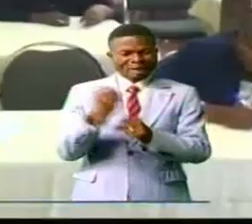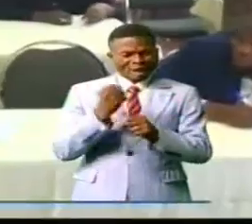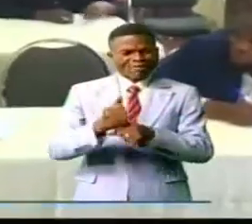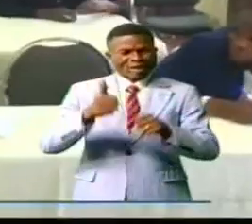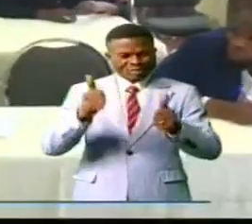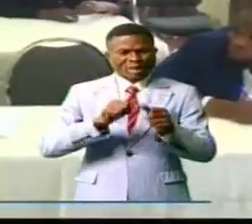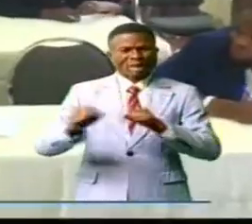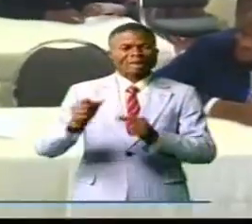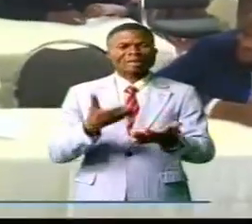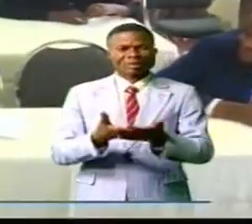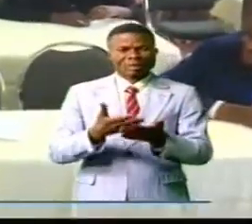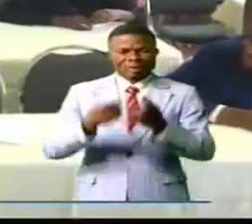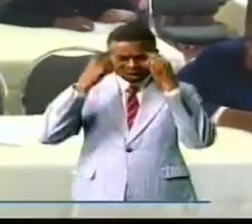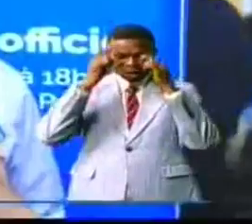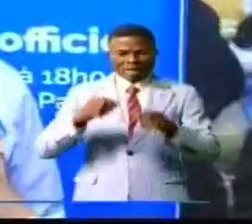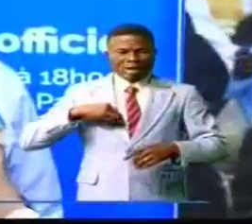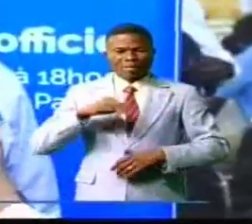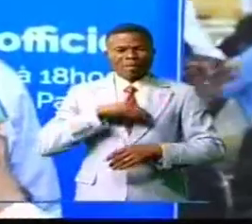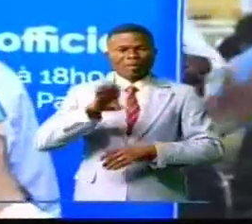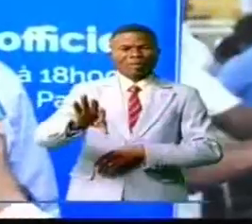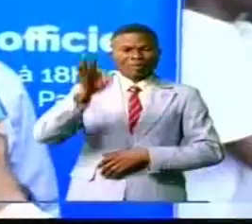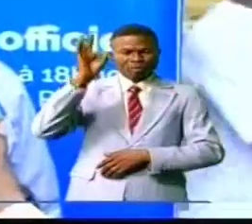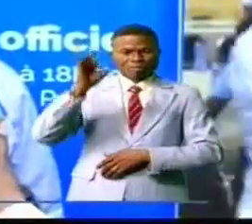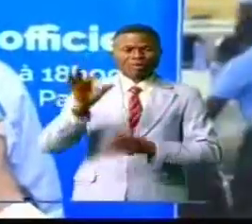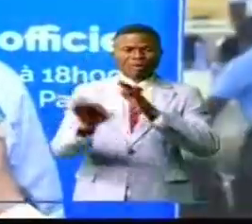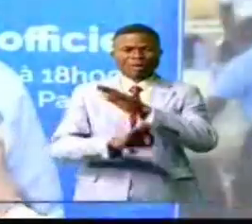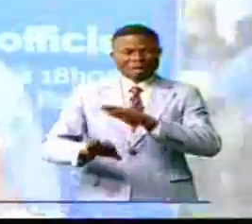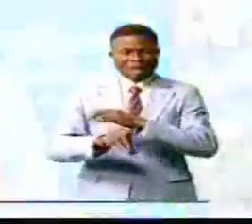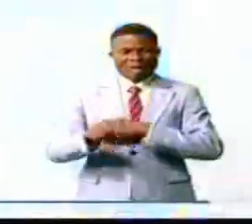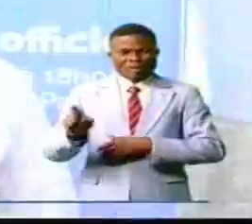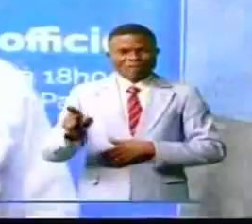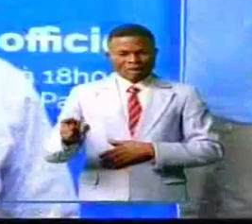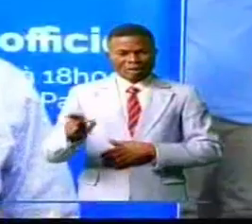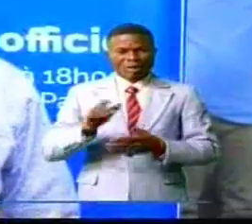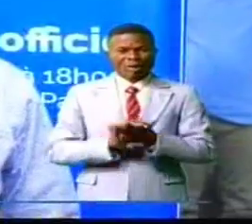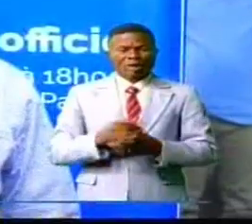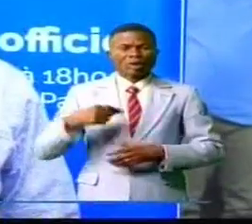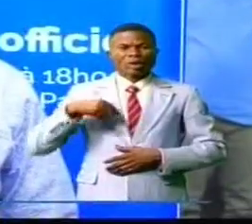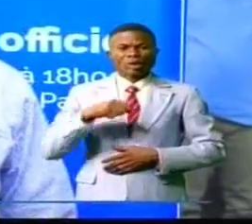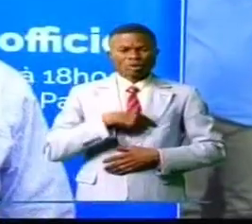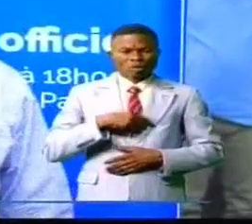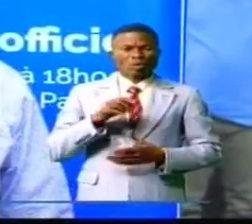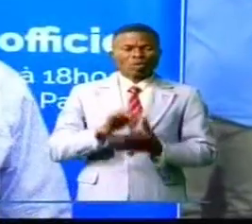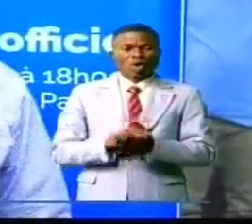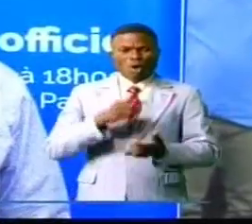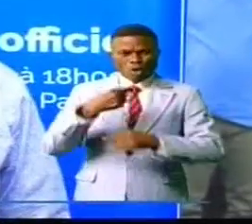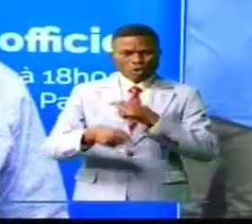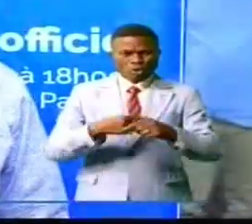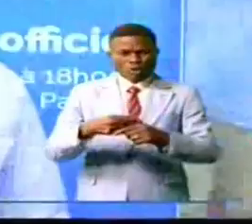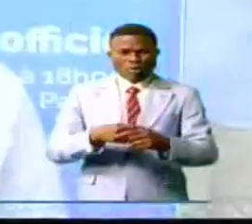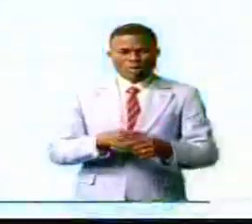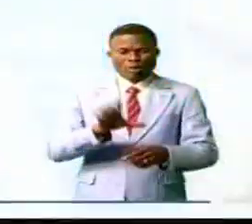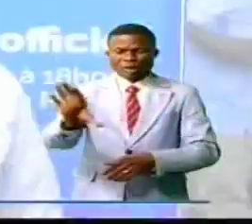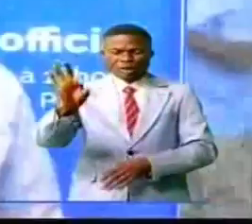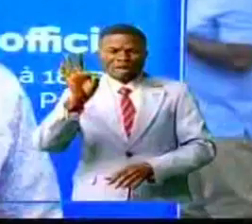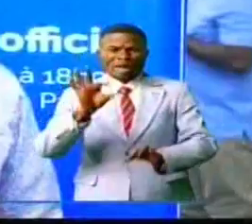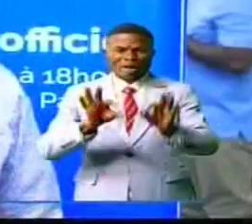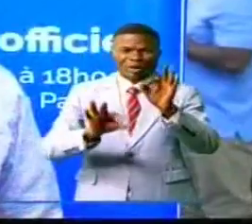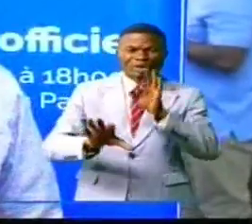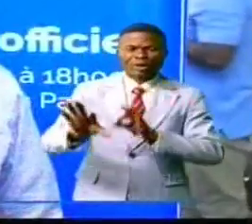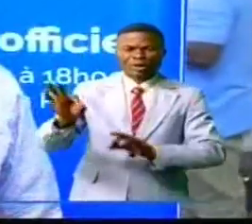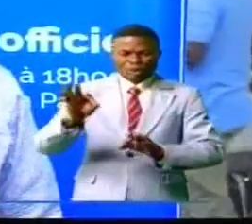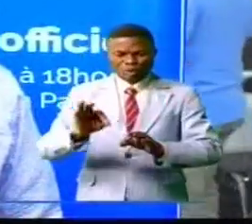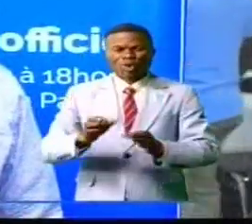travaillé. Précision du membre du jury. La Fondation Honoré Moulangou Pongola. Nous sommes passés par cette sélection en